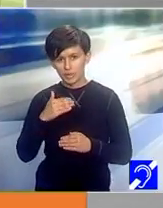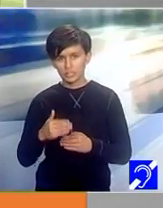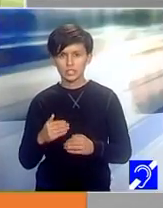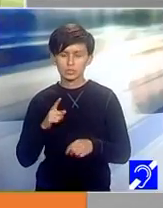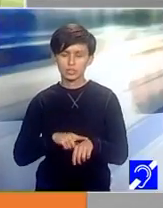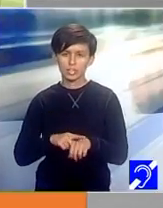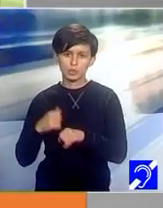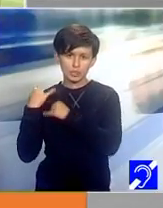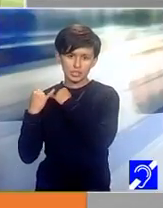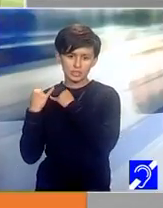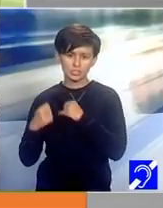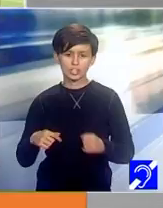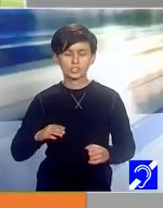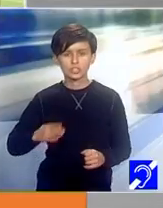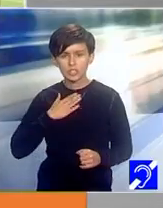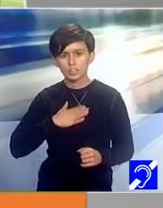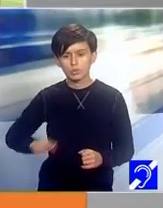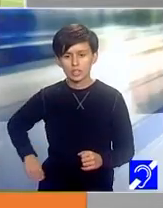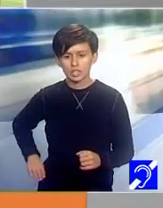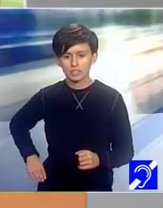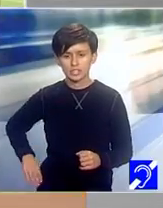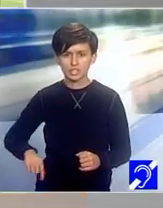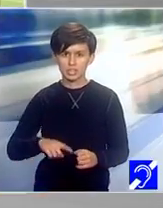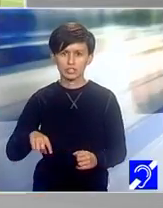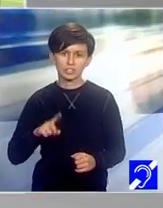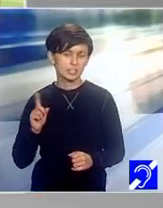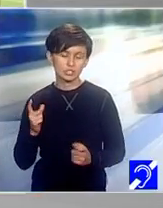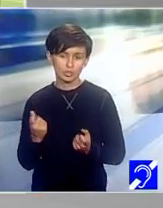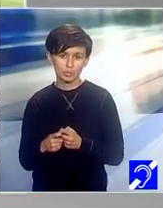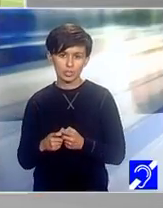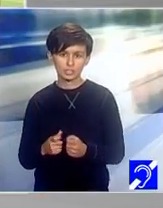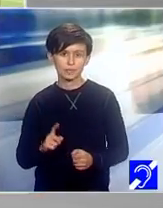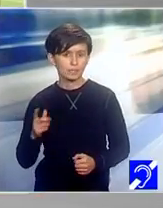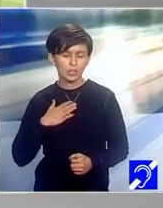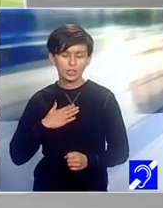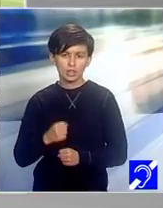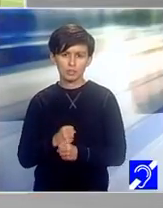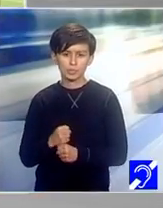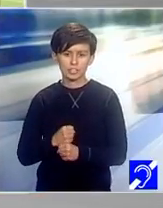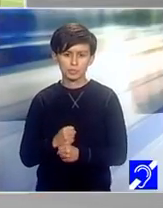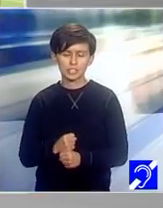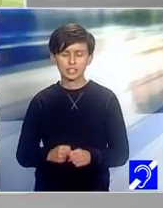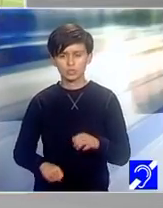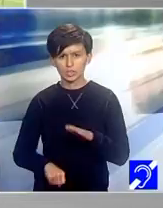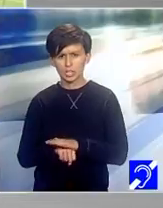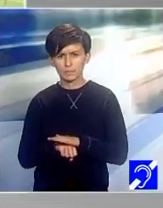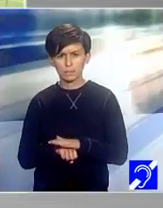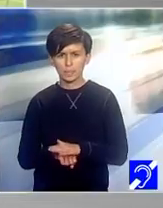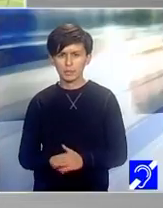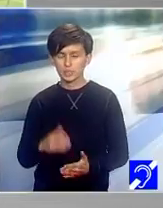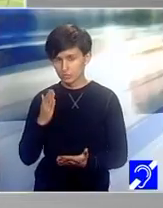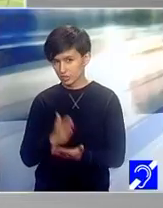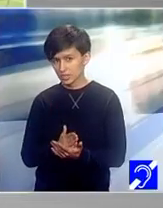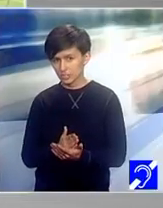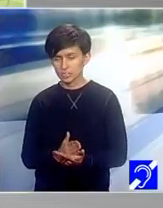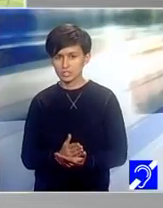nu aibă trac. Încă nu avem experiența unor asemenea meciuri decisive. Am văzut cât de greu a